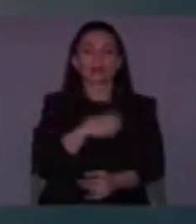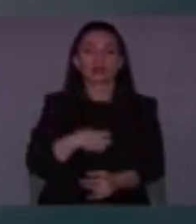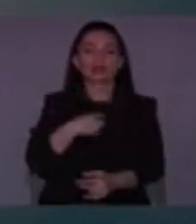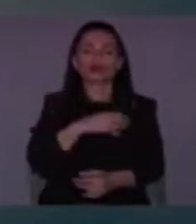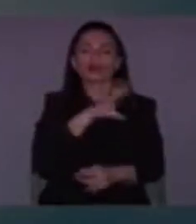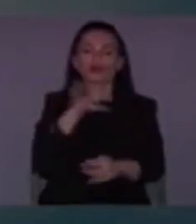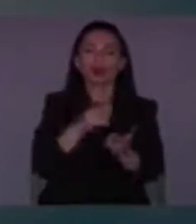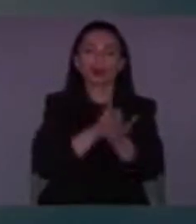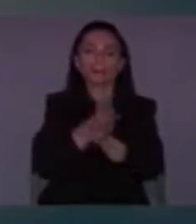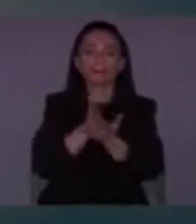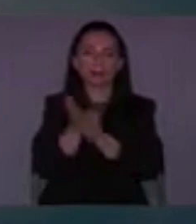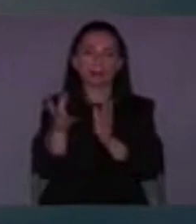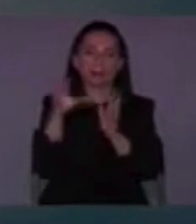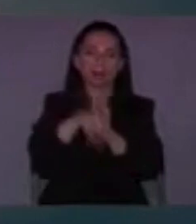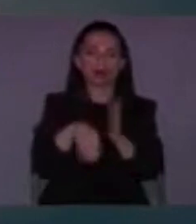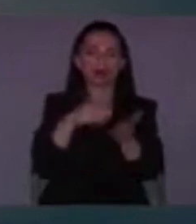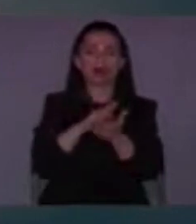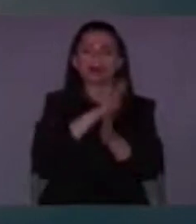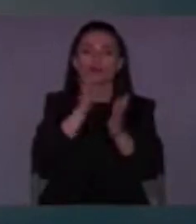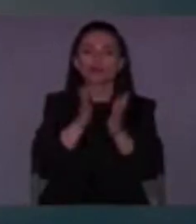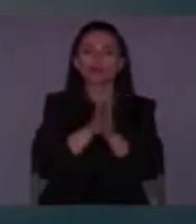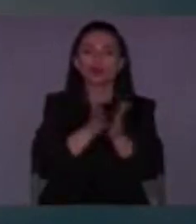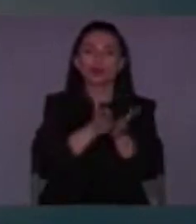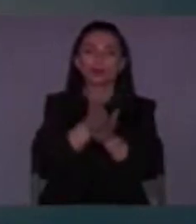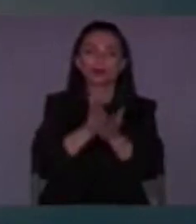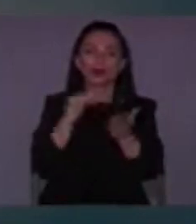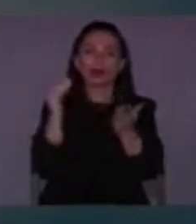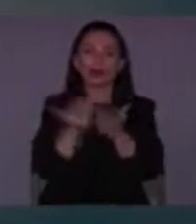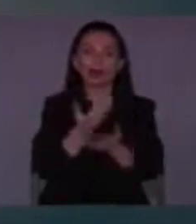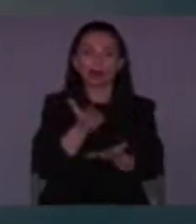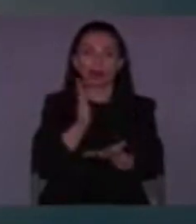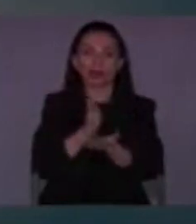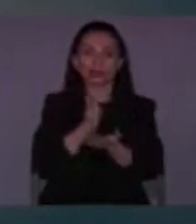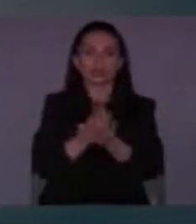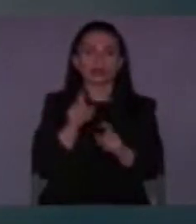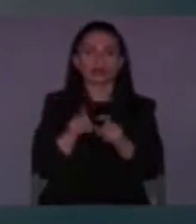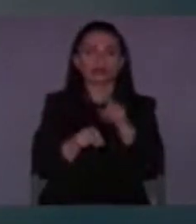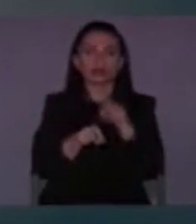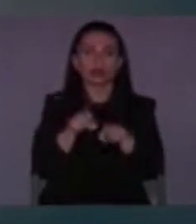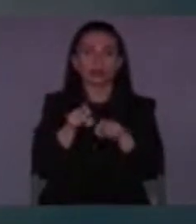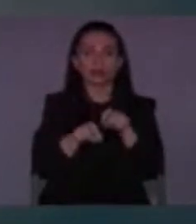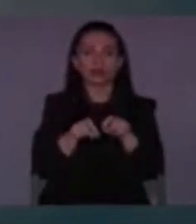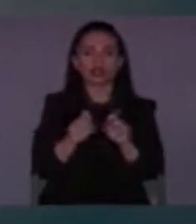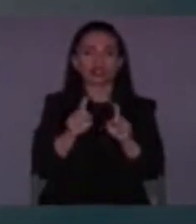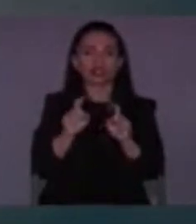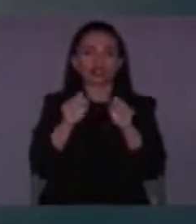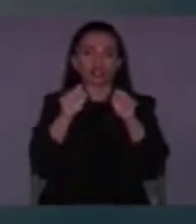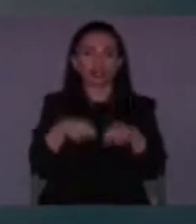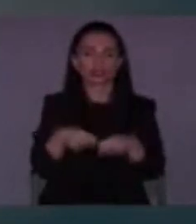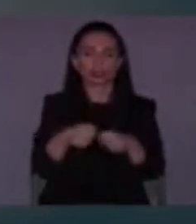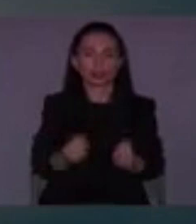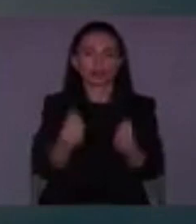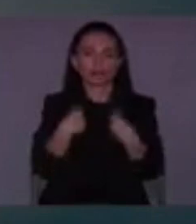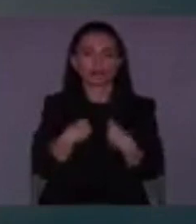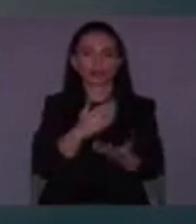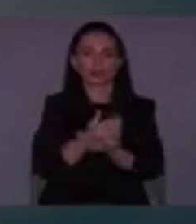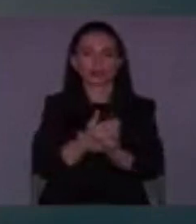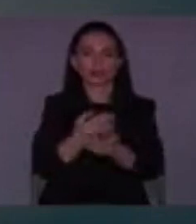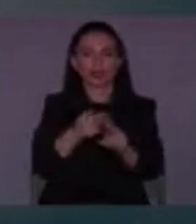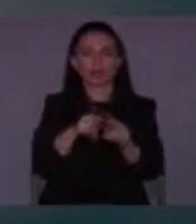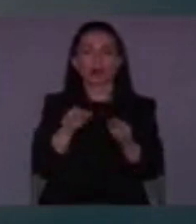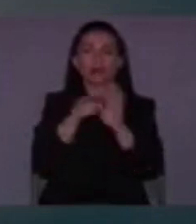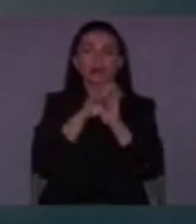ყველა მიმართულებას მოიცავდა და ყველა მიმართულებით ახალი არსებითი ნაბიჯების გადადგმის შესაძლებლობას გვაძლევდა.